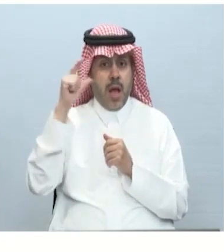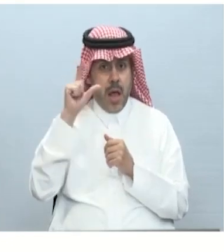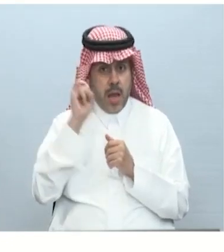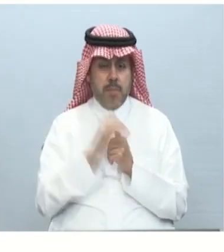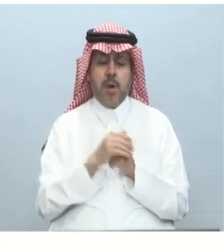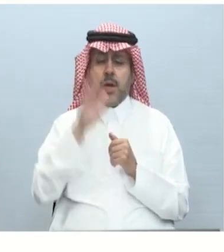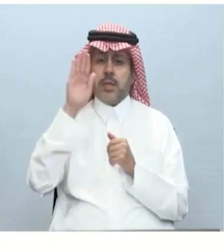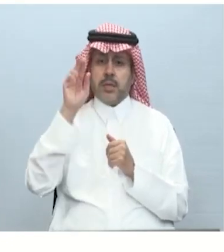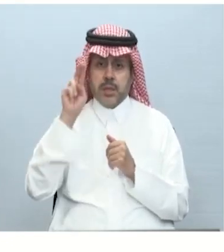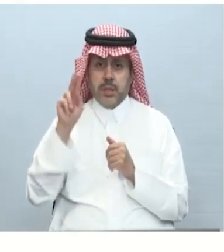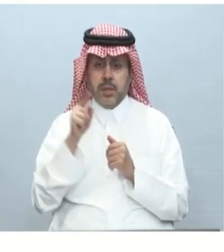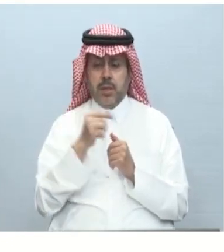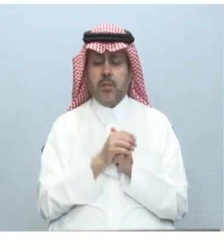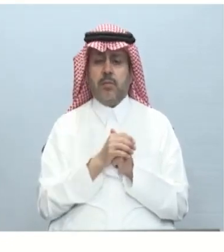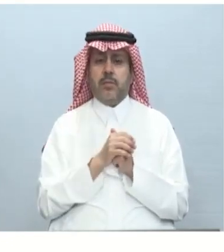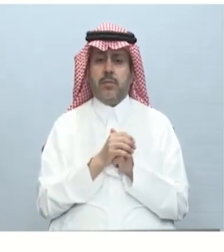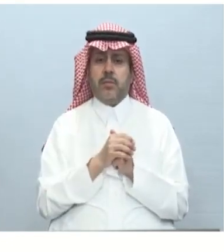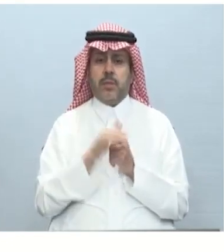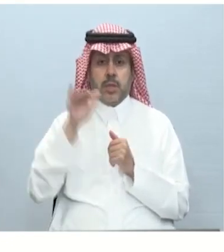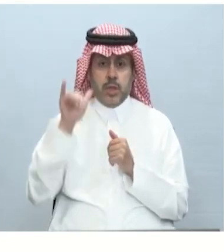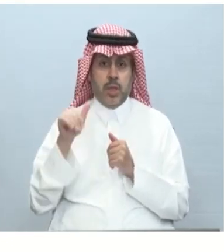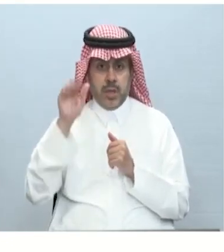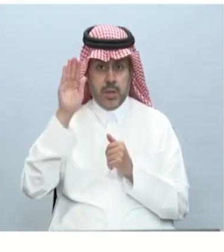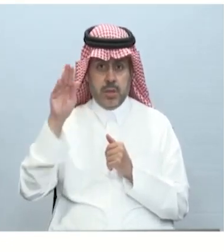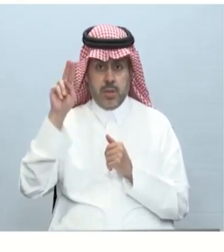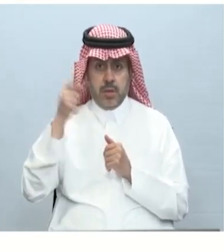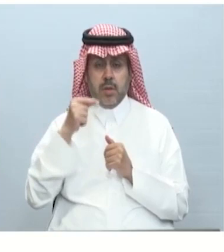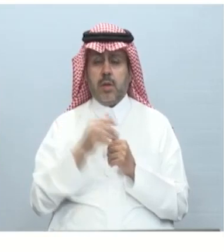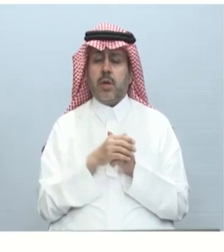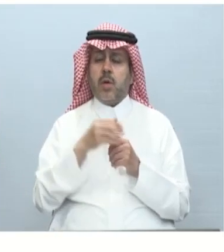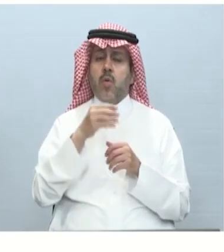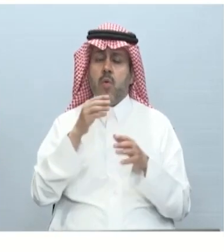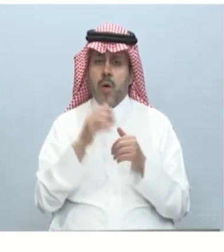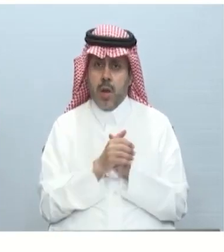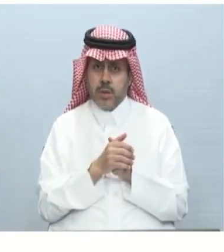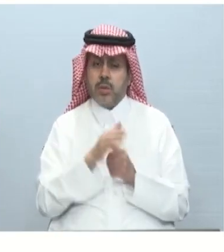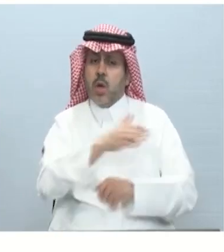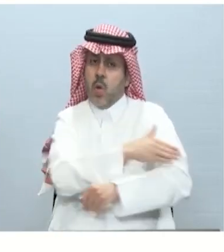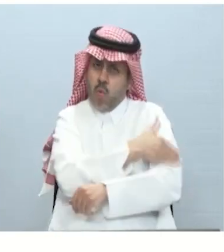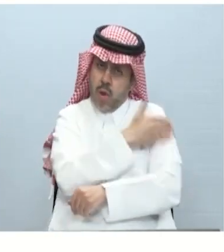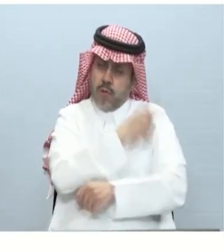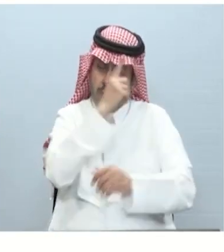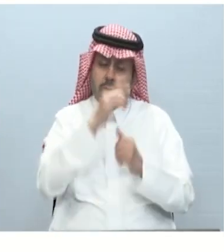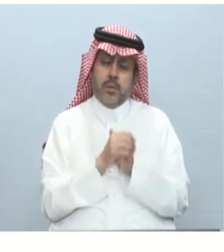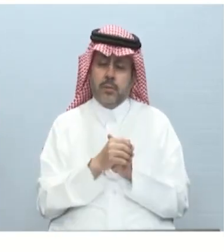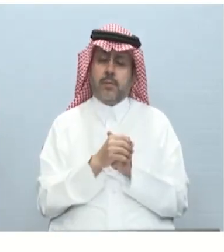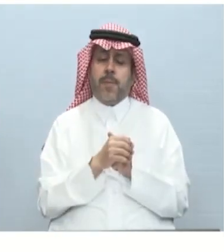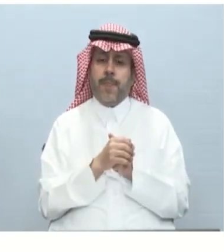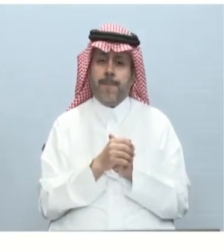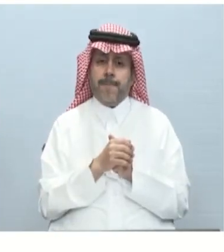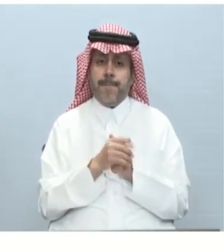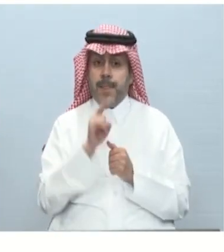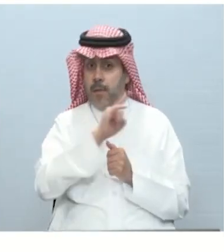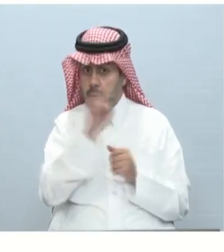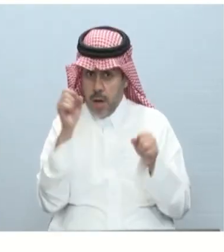ستير سبحانه وتعالى يستر العبد ويعفو عنه وهذا من كرم الله جل وعلا فلا نفعل